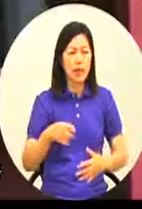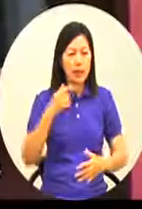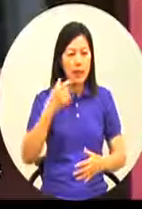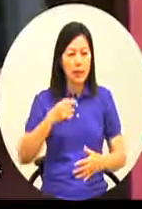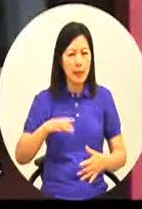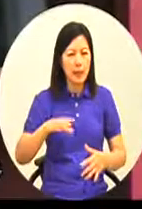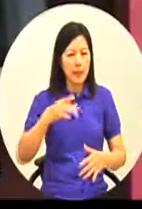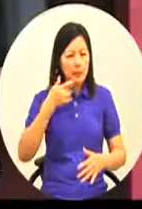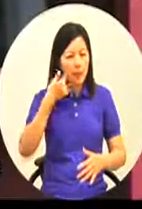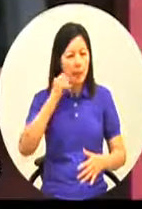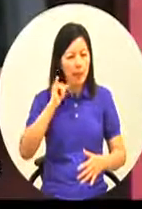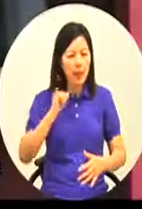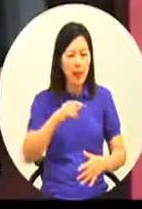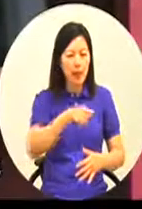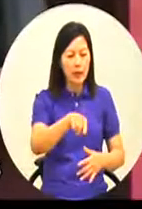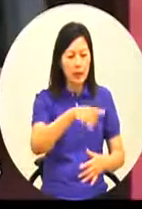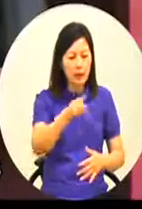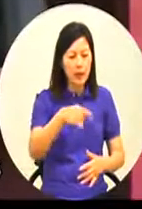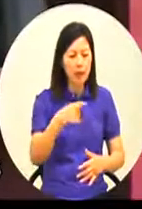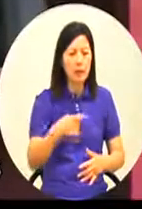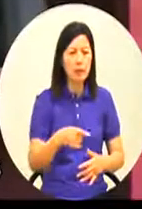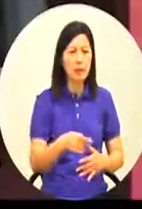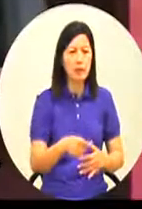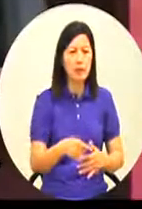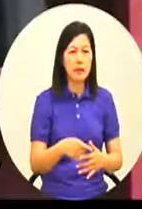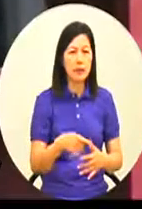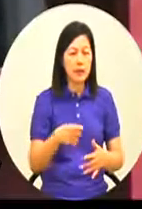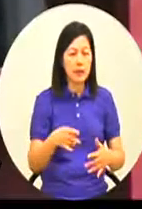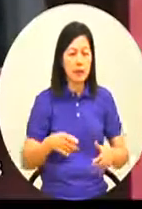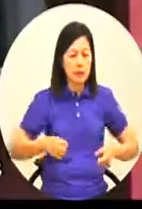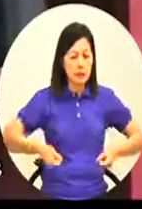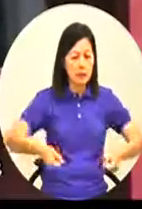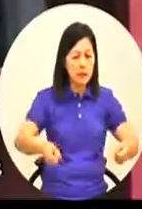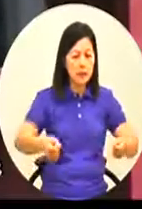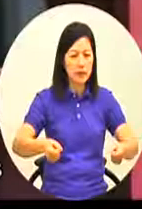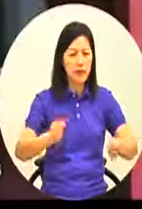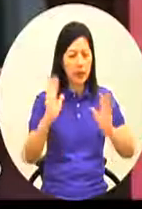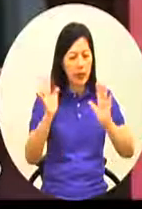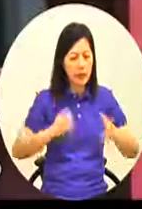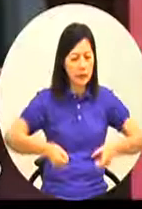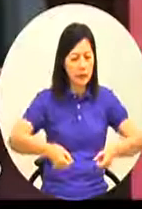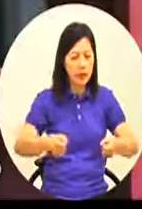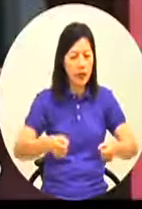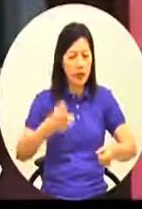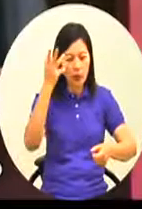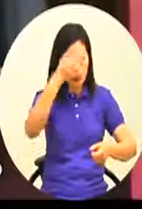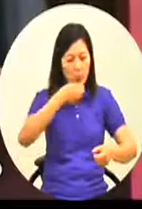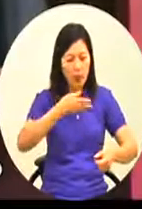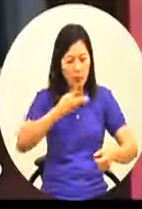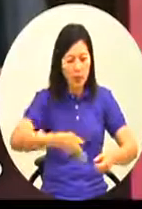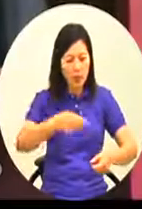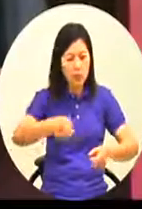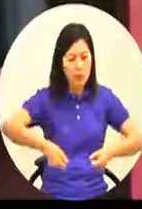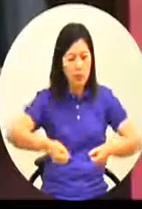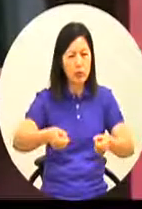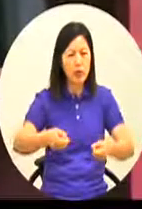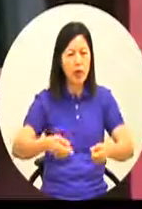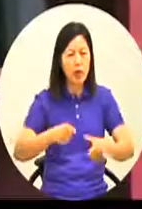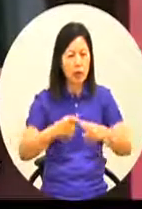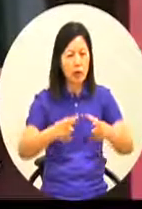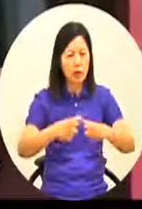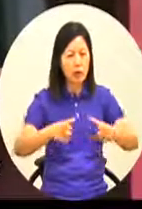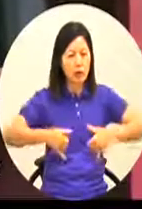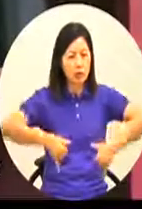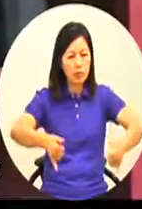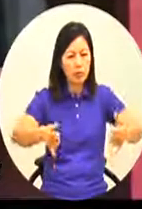能会推着婴儿车，或者是推着长辈的轮椅。所以我相信，在我们公园的一些道路尽量避免那